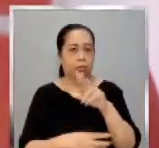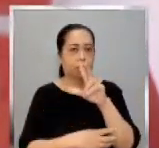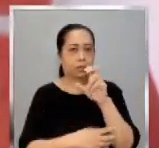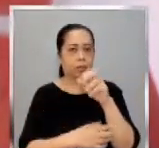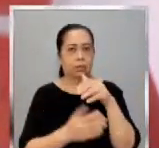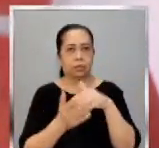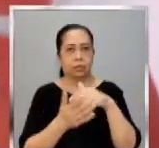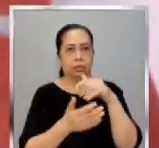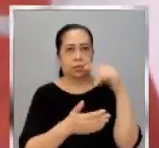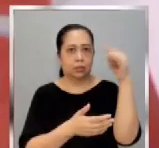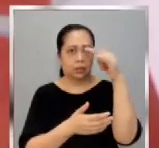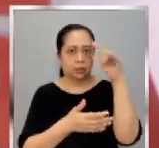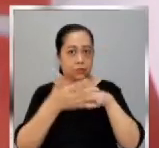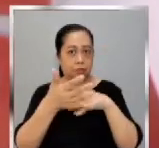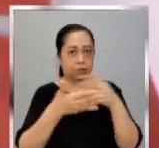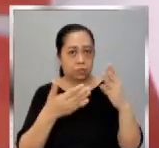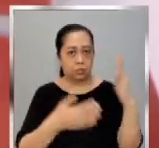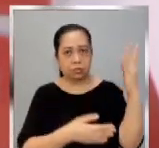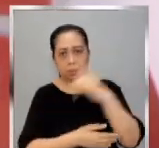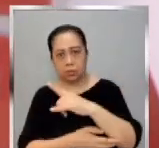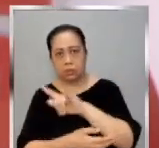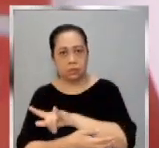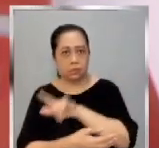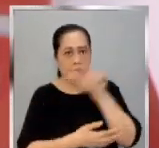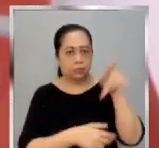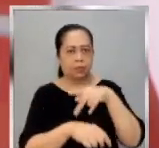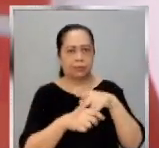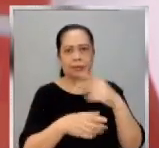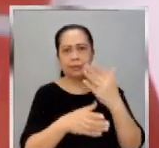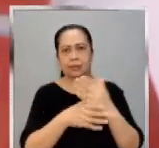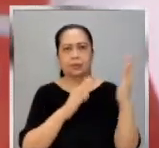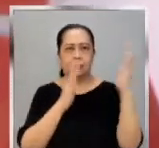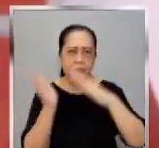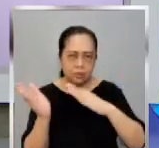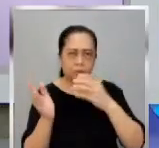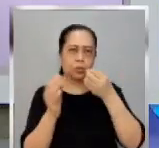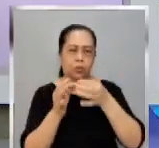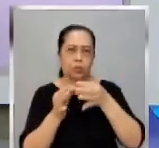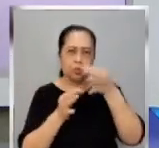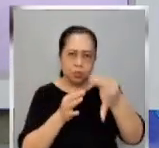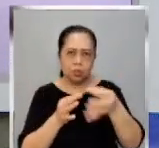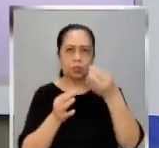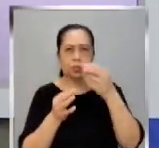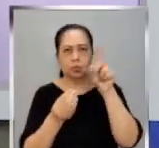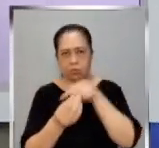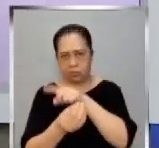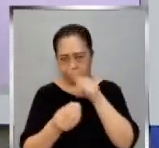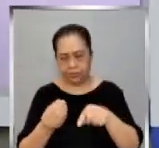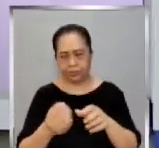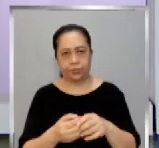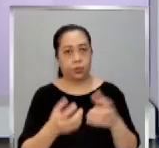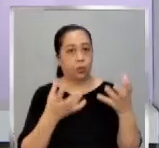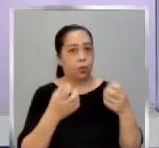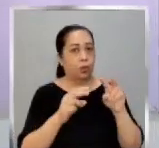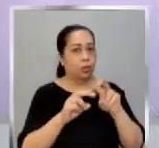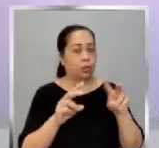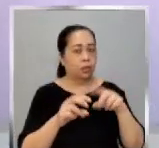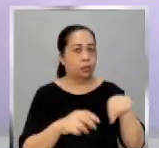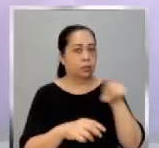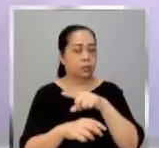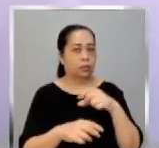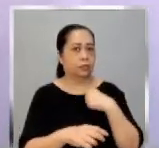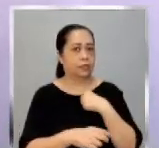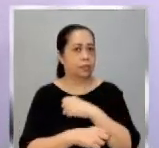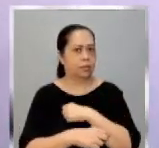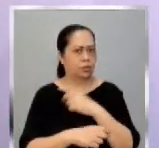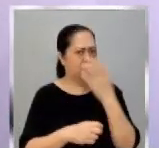flights paalis at pabalik ng Pilipinas ang naantala o kaya'y tuluyang nakansela. Gustong imbisigahan ng ilang senador ang aberyang yan na